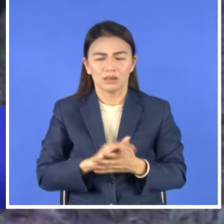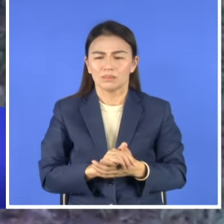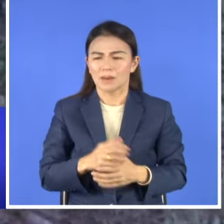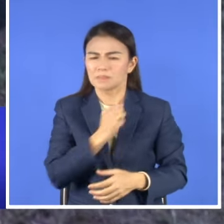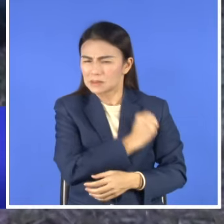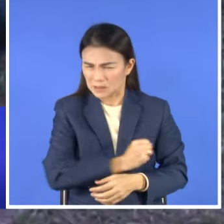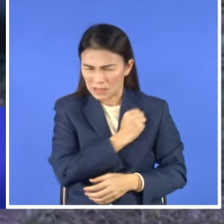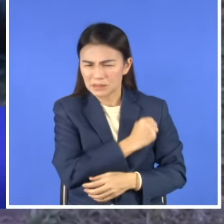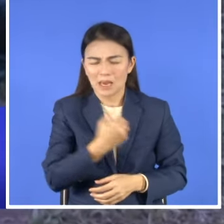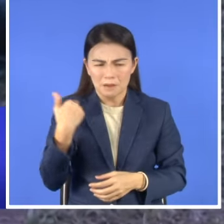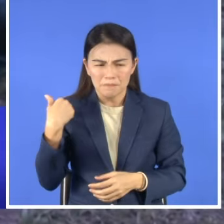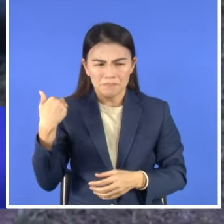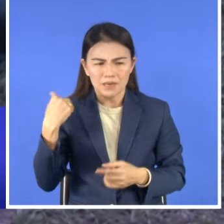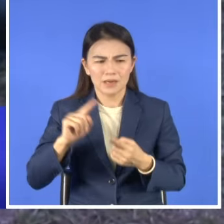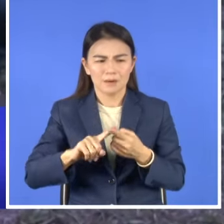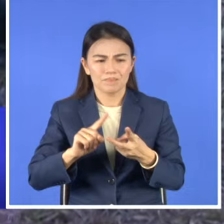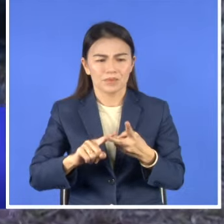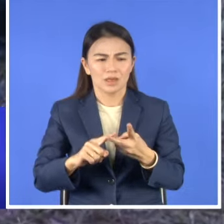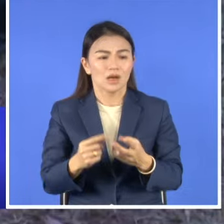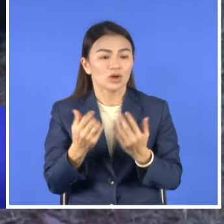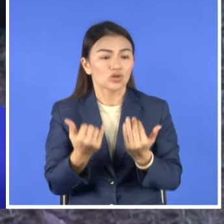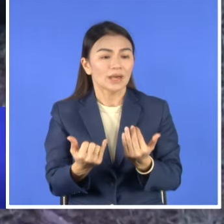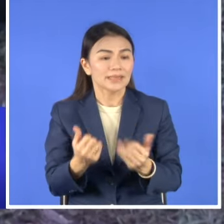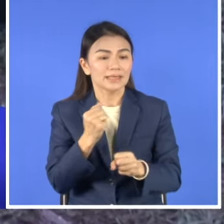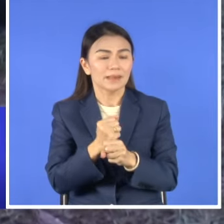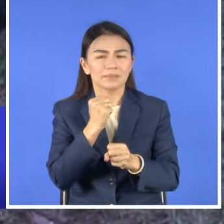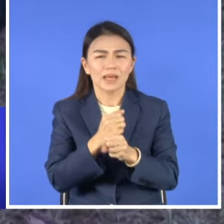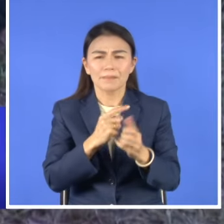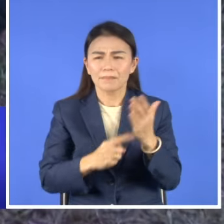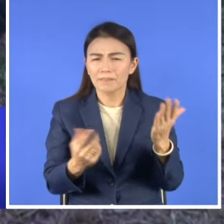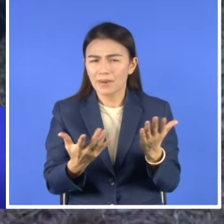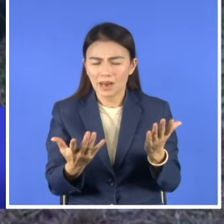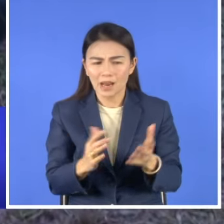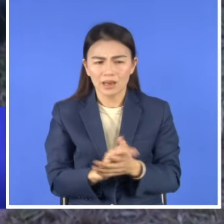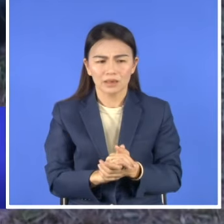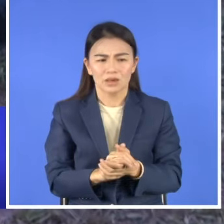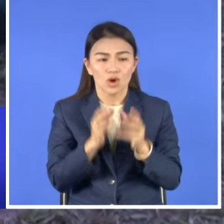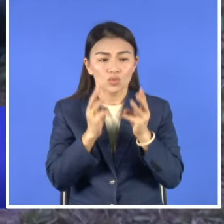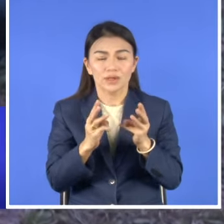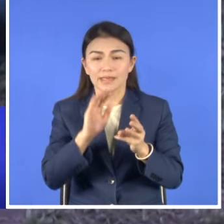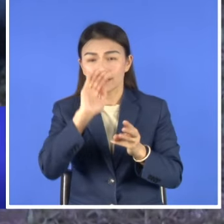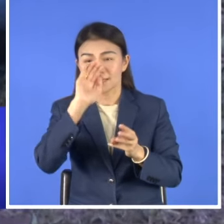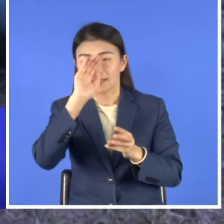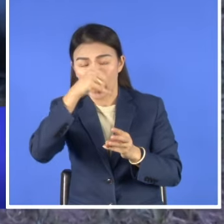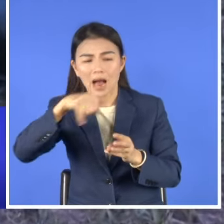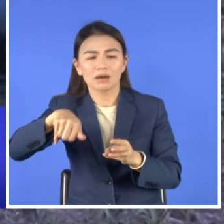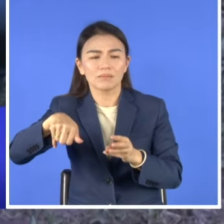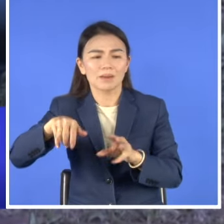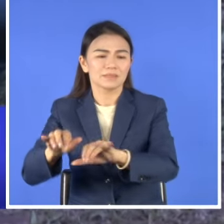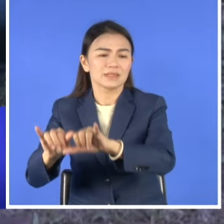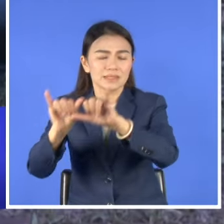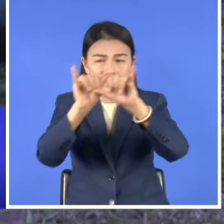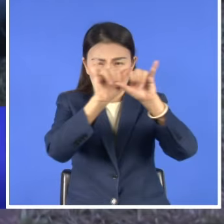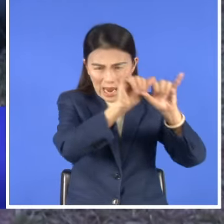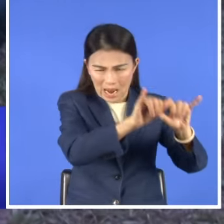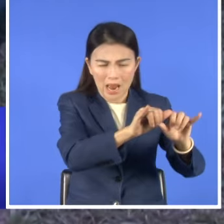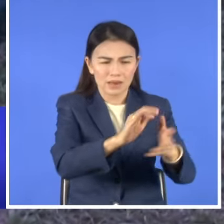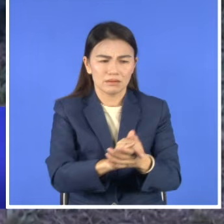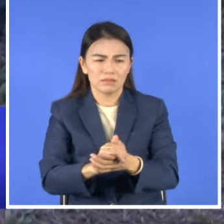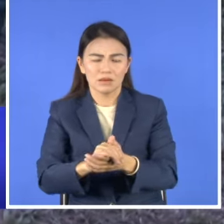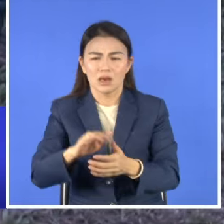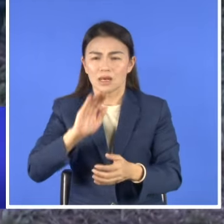อ่าที่ตอนนี้ที่เราจะจะทำก็คือเราจะต้องหาทางย้ายช้างเข้าไปอยู่บ้านหลังใหม่ค่ะต้องหาเราจะหาพื้นที่